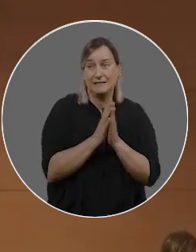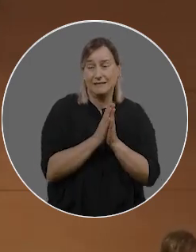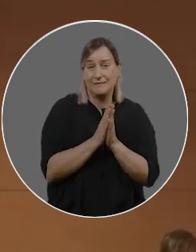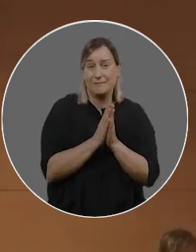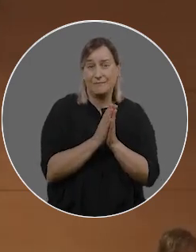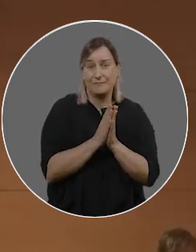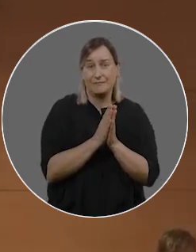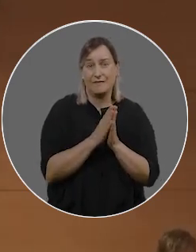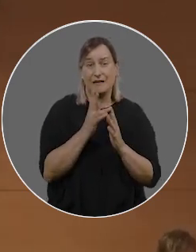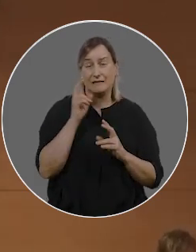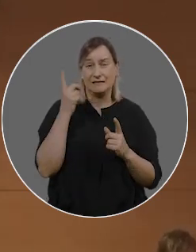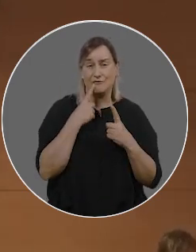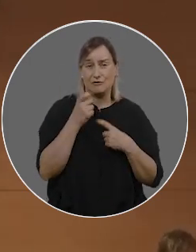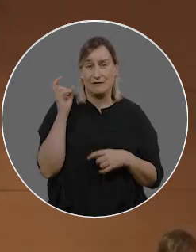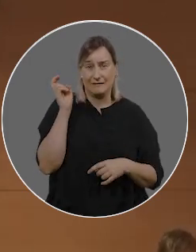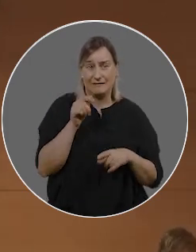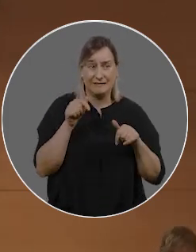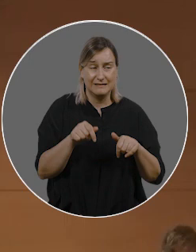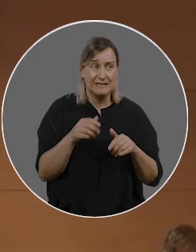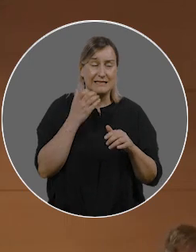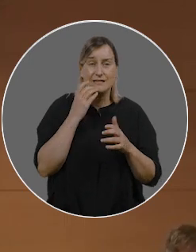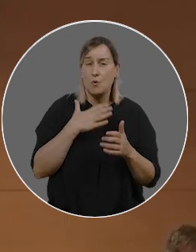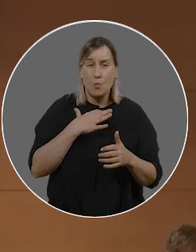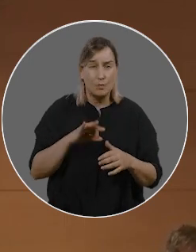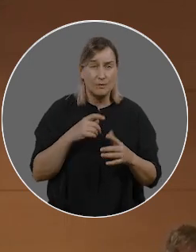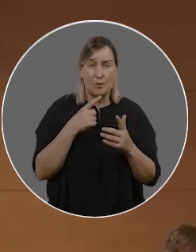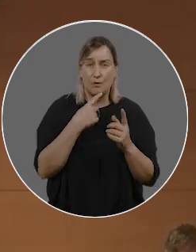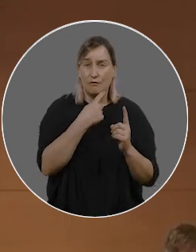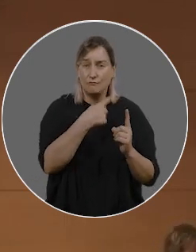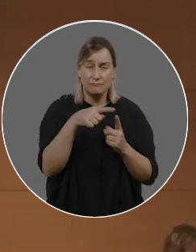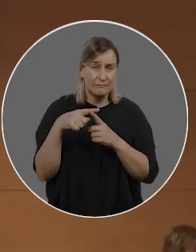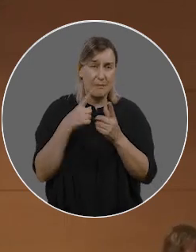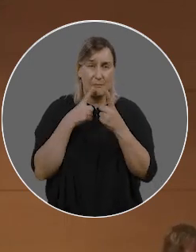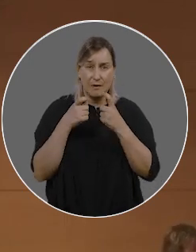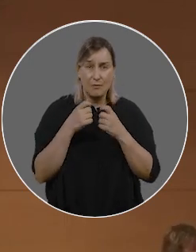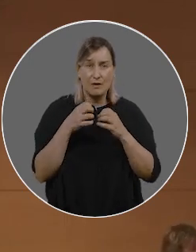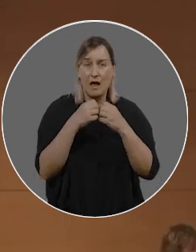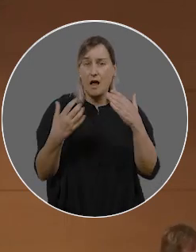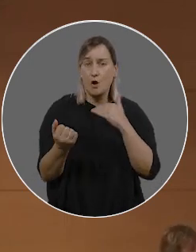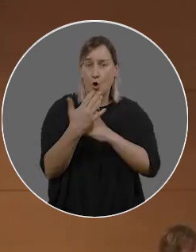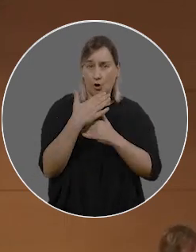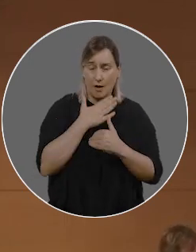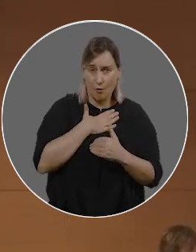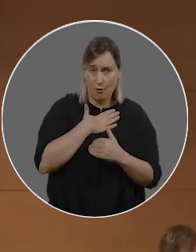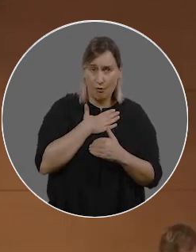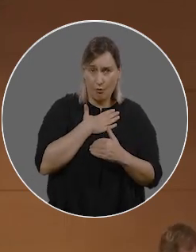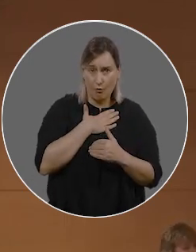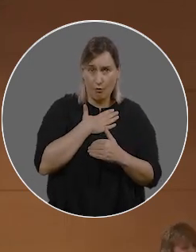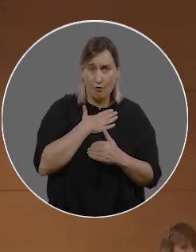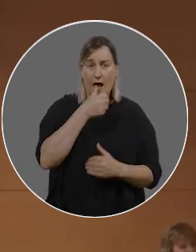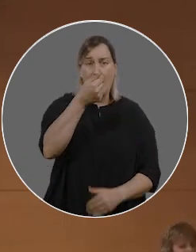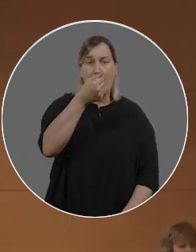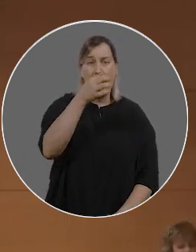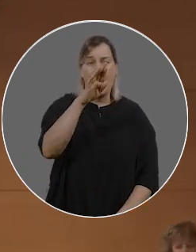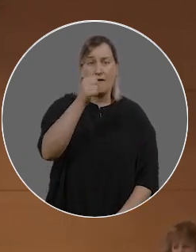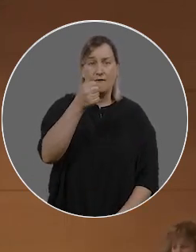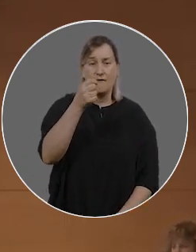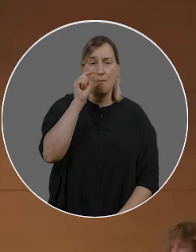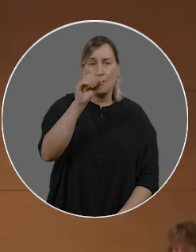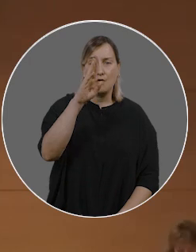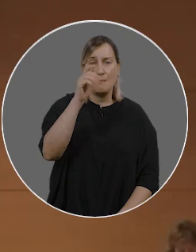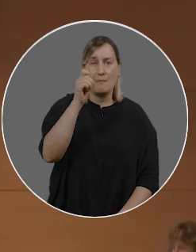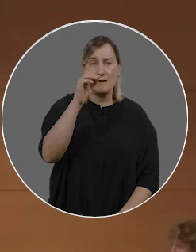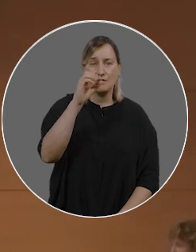perdre. I he tardat molt a vindre fins aquí, i llavors, si qualsevol pregunta em voleu fer, envieu-me un correu a